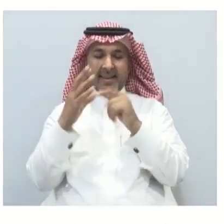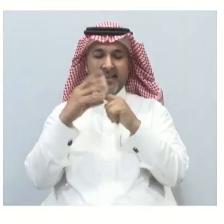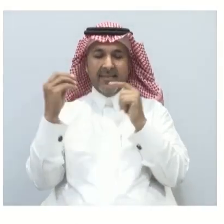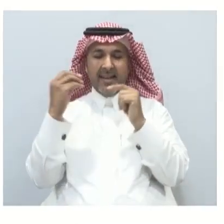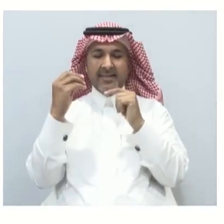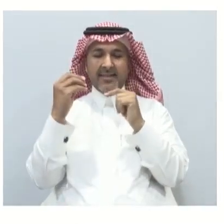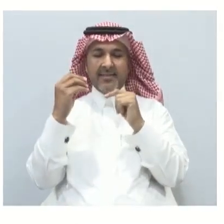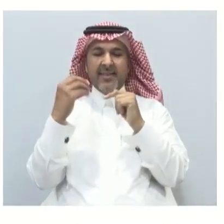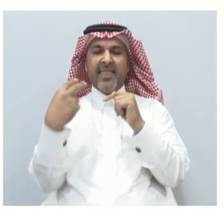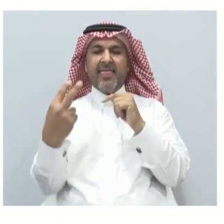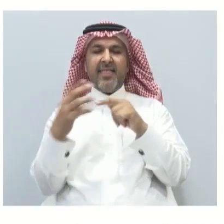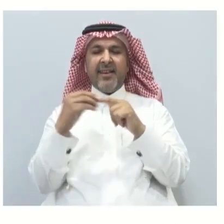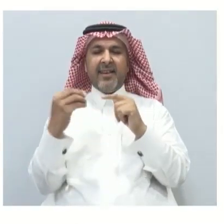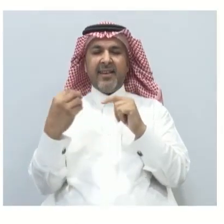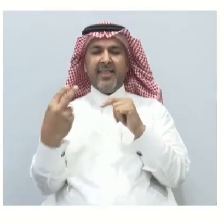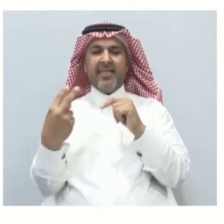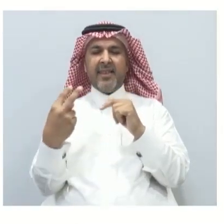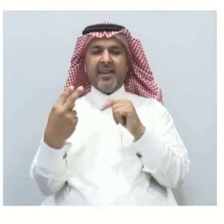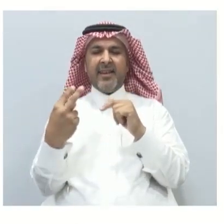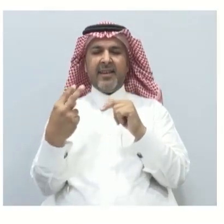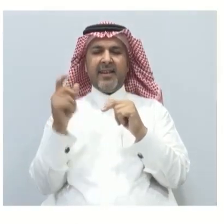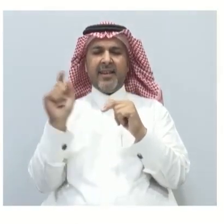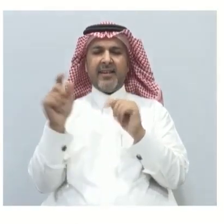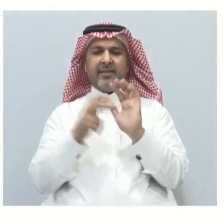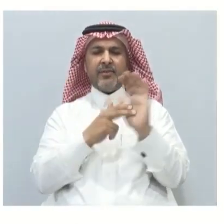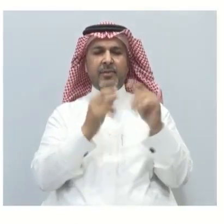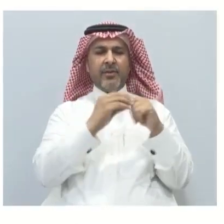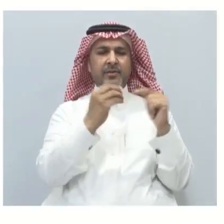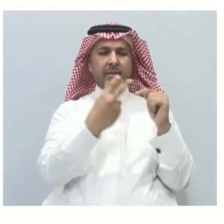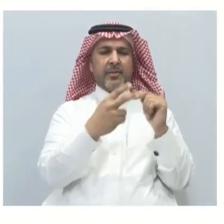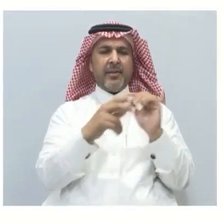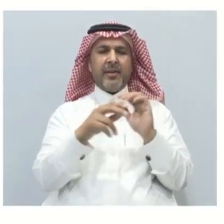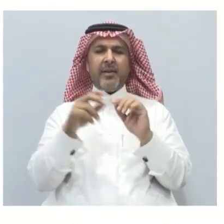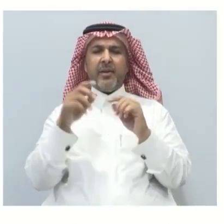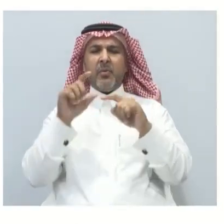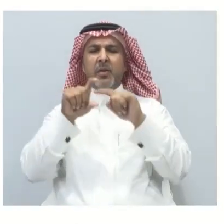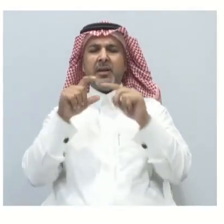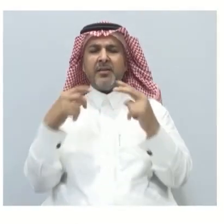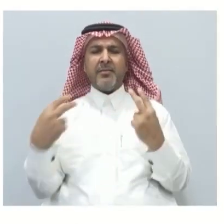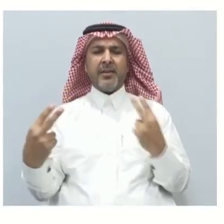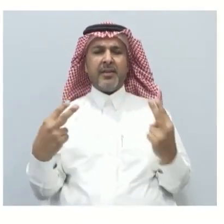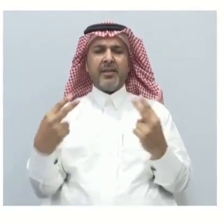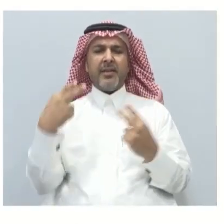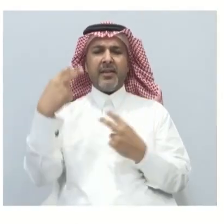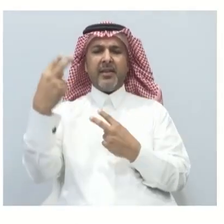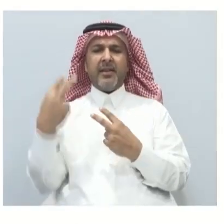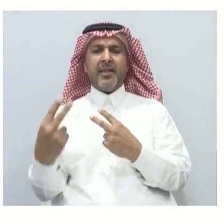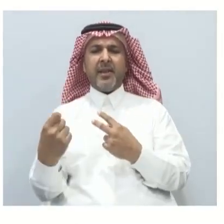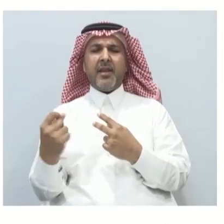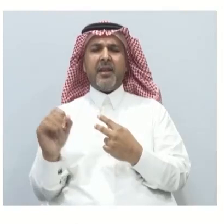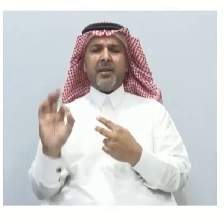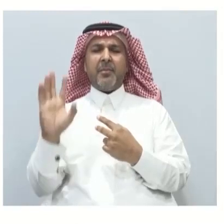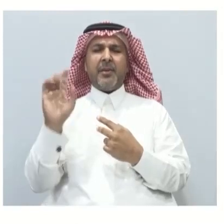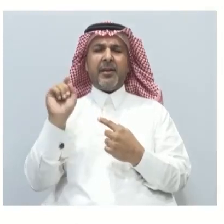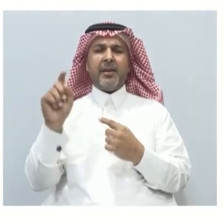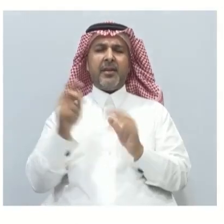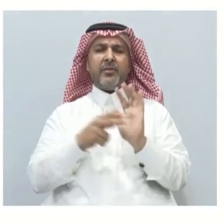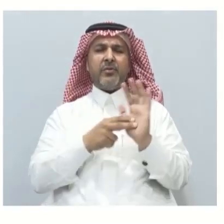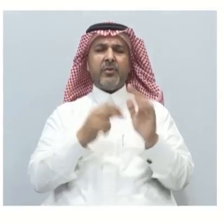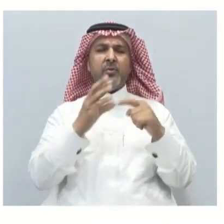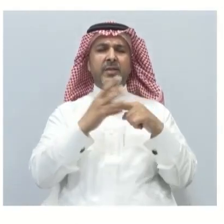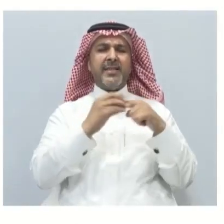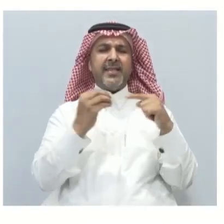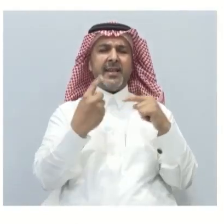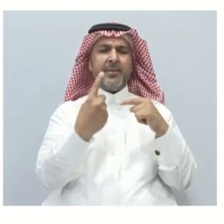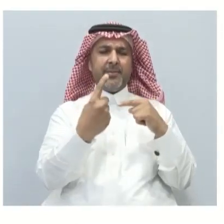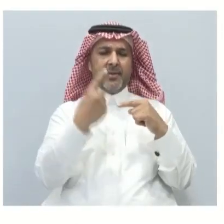ومنه 2 اكس تساوي سالب ا ومنه فان الاكس تساوي سالب واح الاكس تساوي سالب